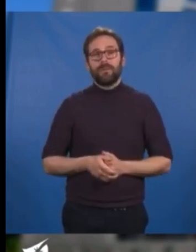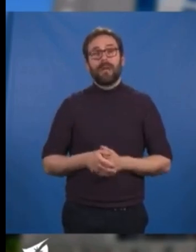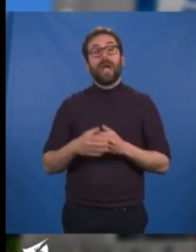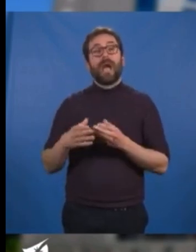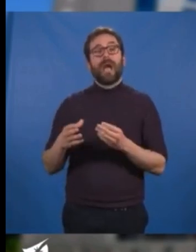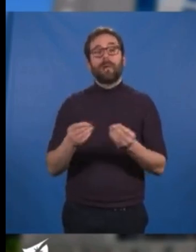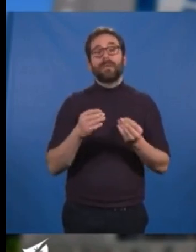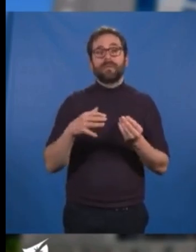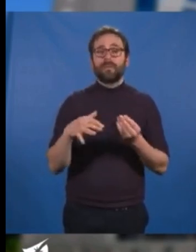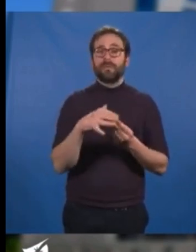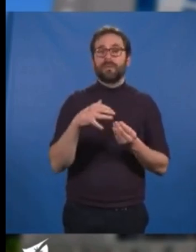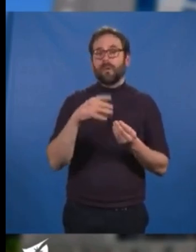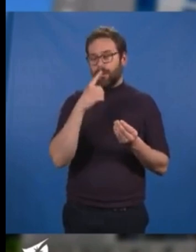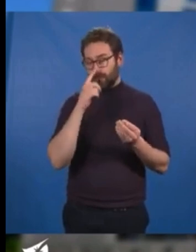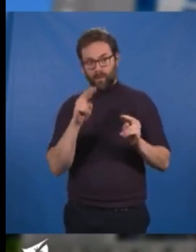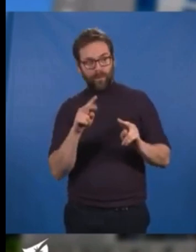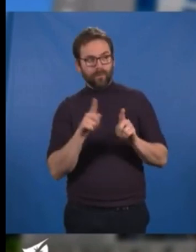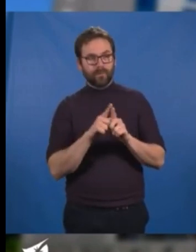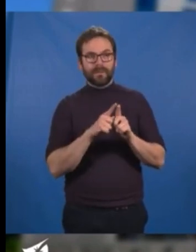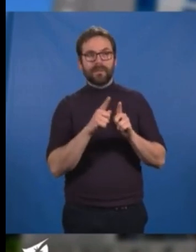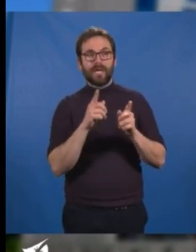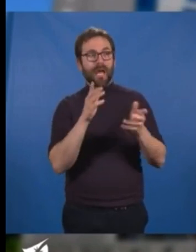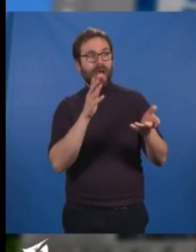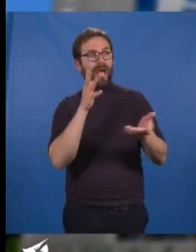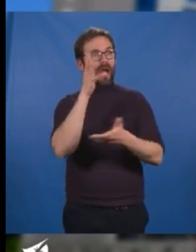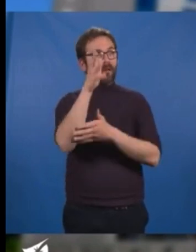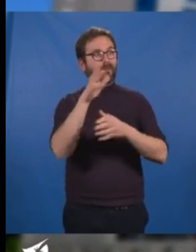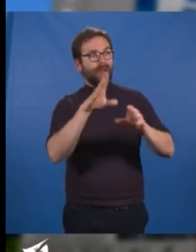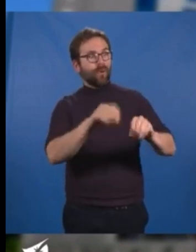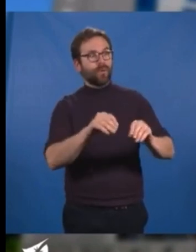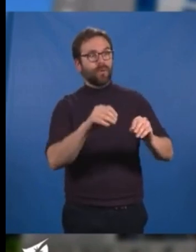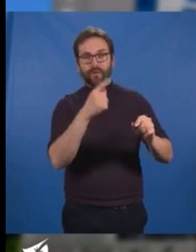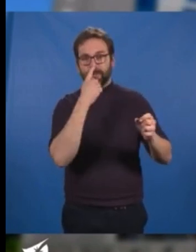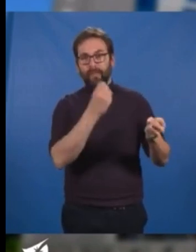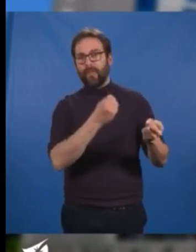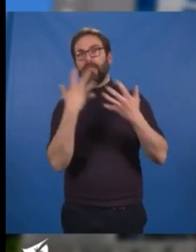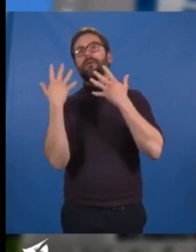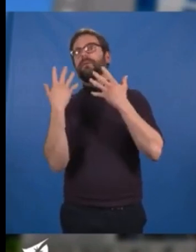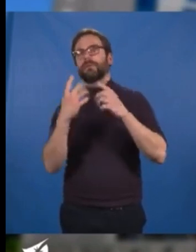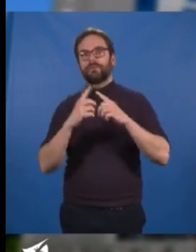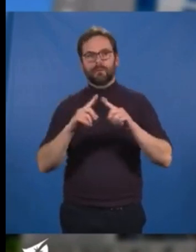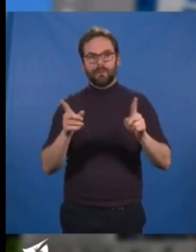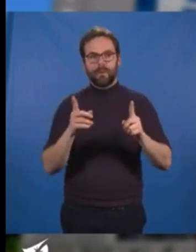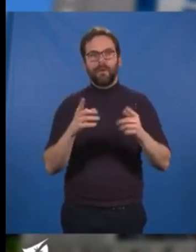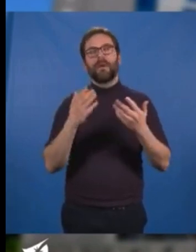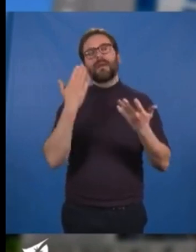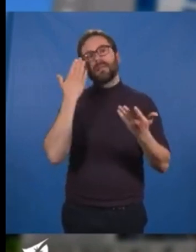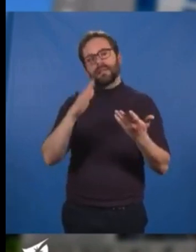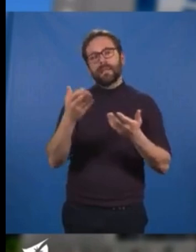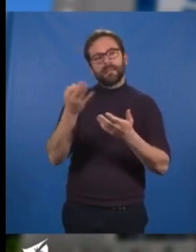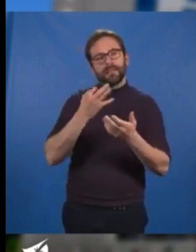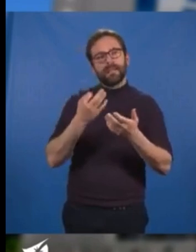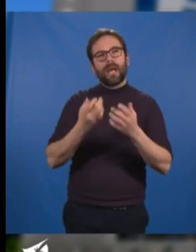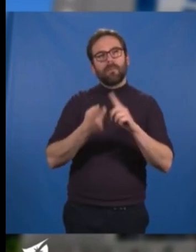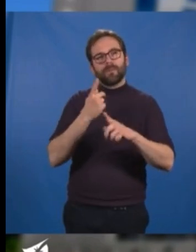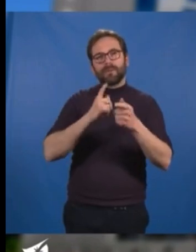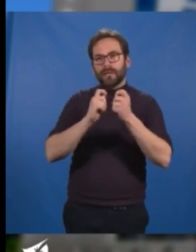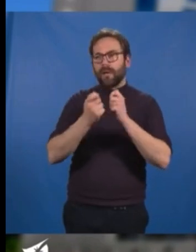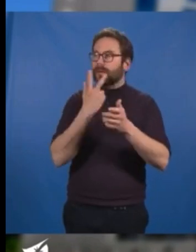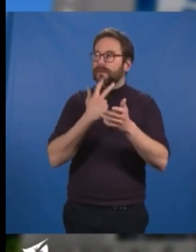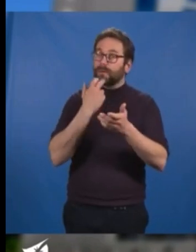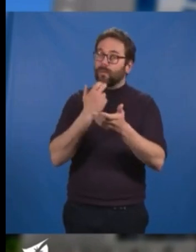et les habitantes ne se sentent pas non plus dépossédés de l'avenir de ce lieu au cœur de Nantes. Vous avez rappelé votre attachement au dialogue citoyen. Et pour ça, on